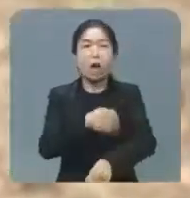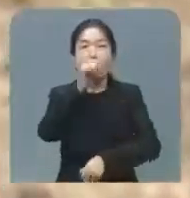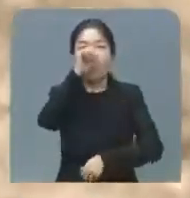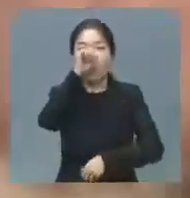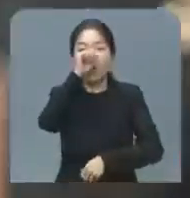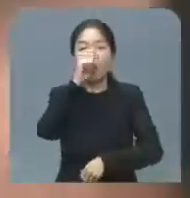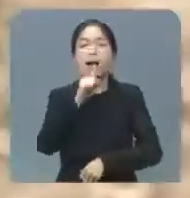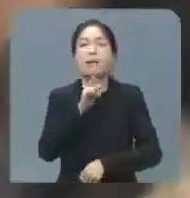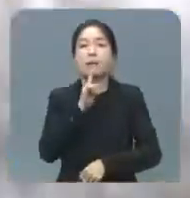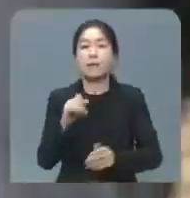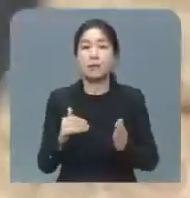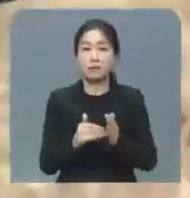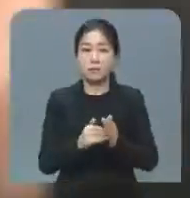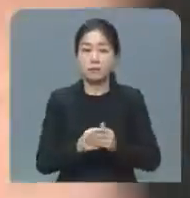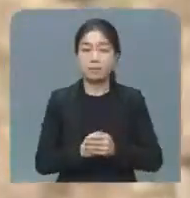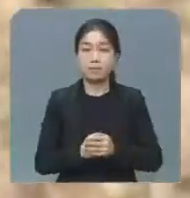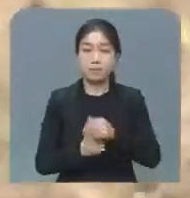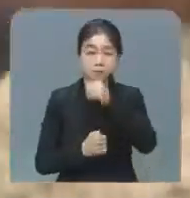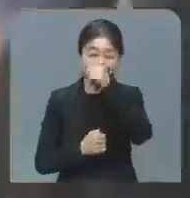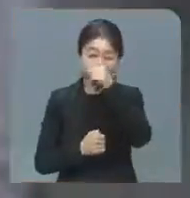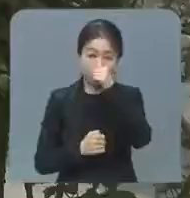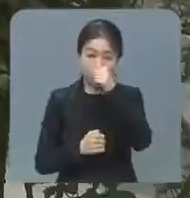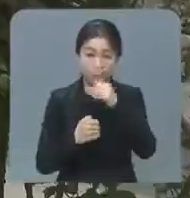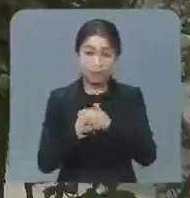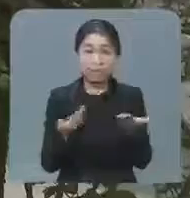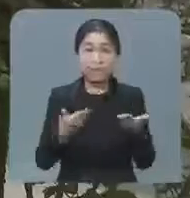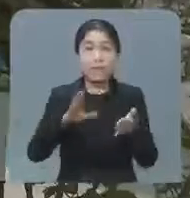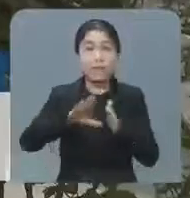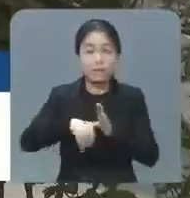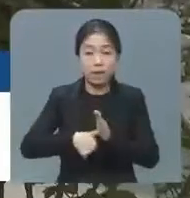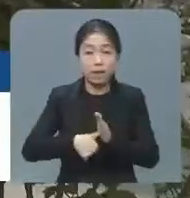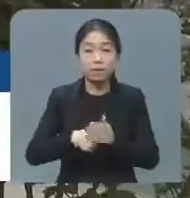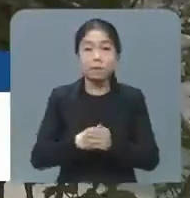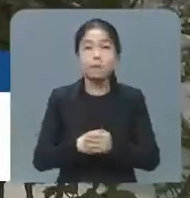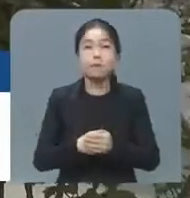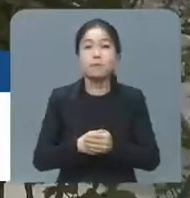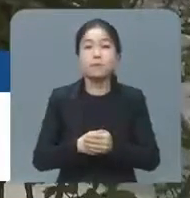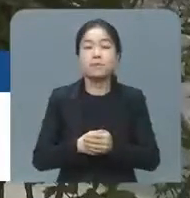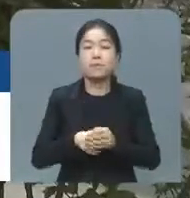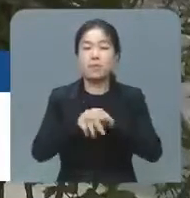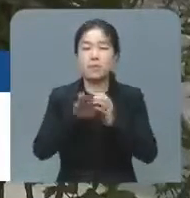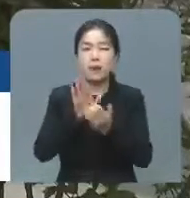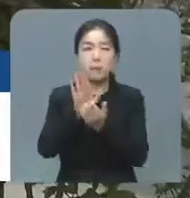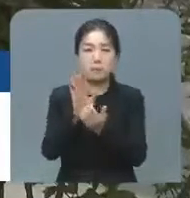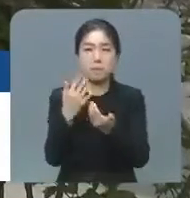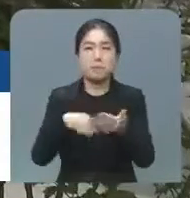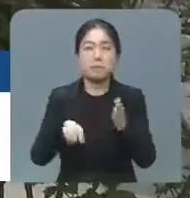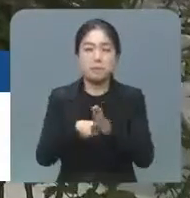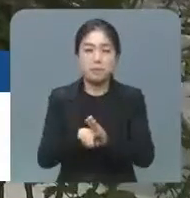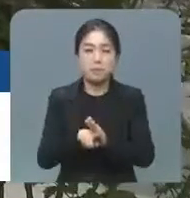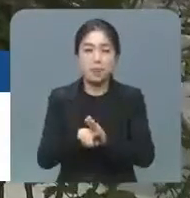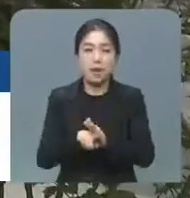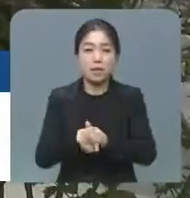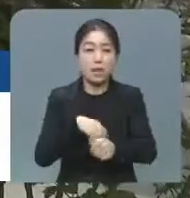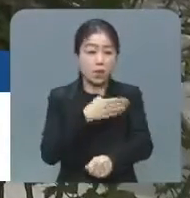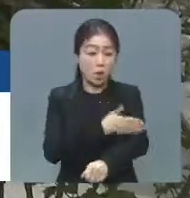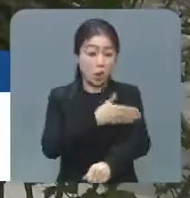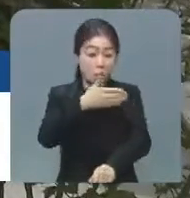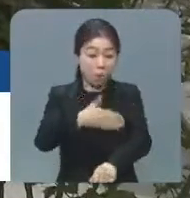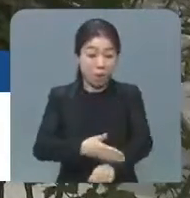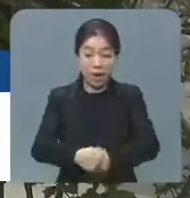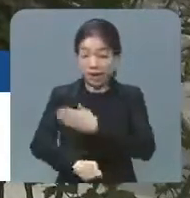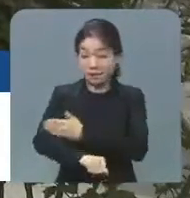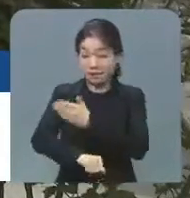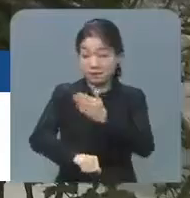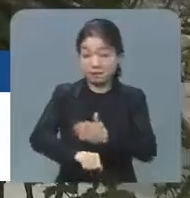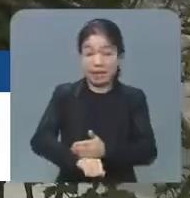예방법 이라고 강조합니다 일을 하실 때에 진드기에 물리지 않도록 선배를 긴 소매를 하고